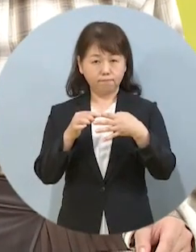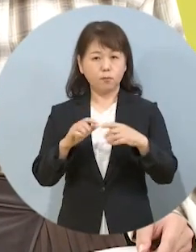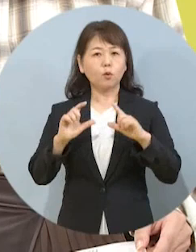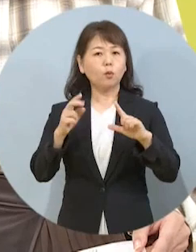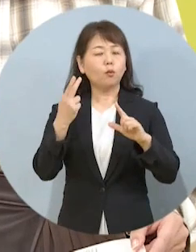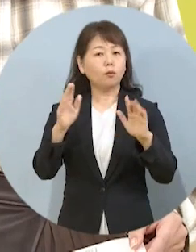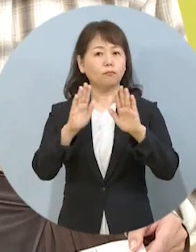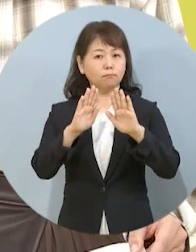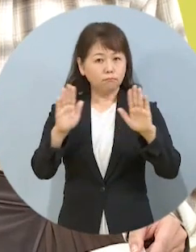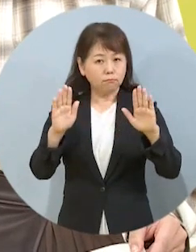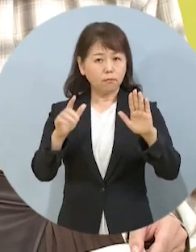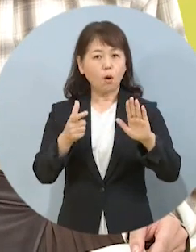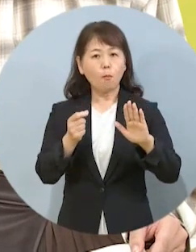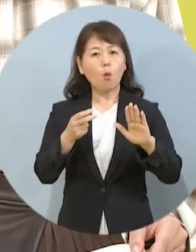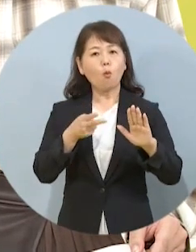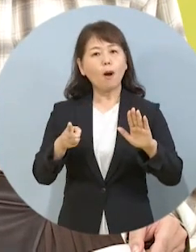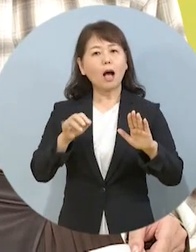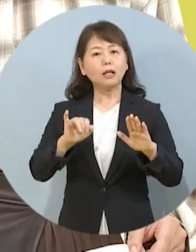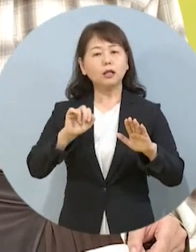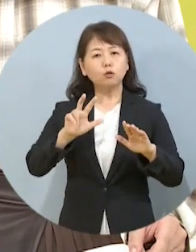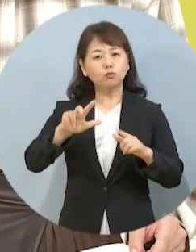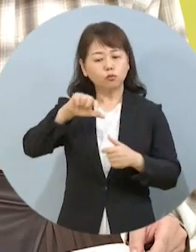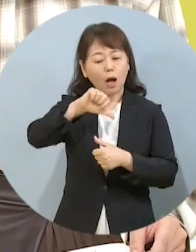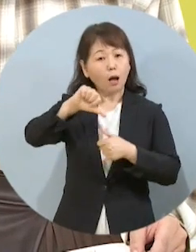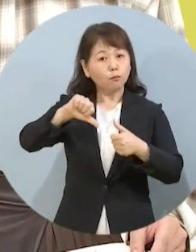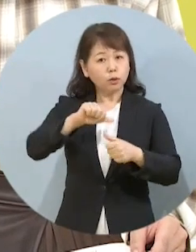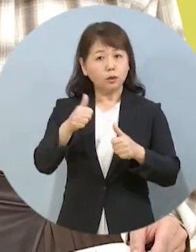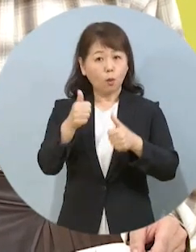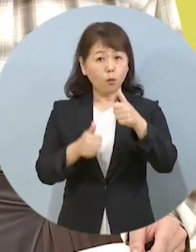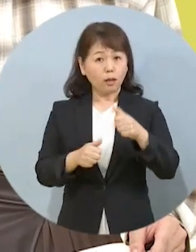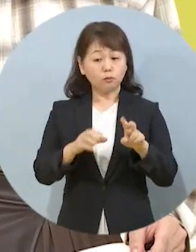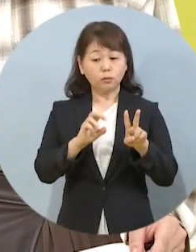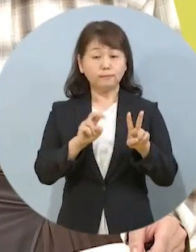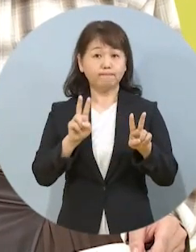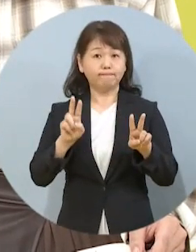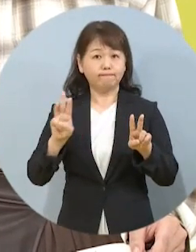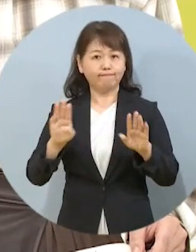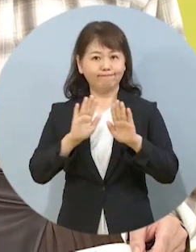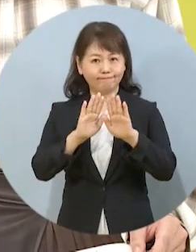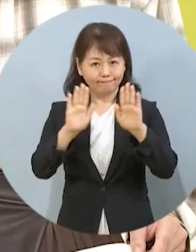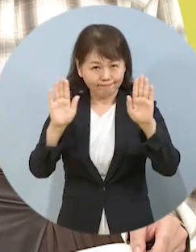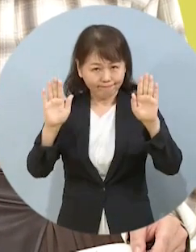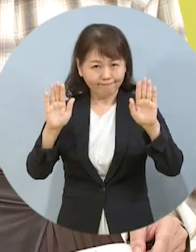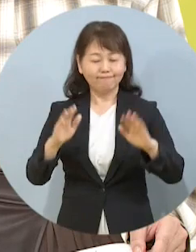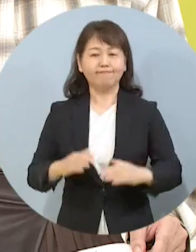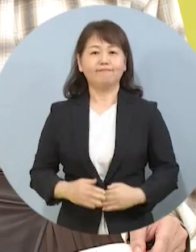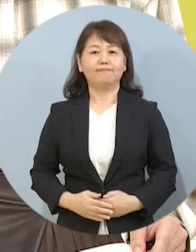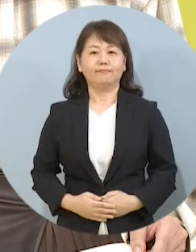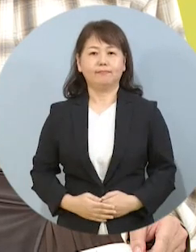東京都はモバイルアプリコンテスト2023を開催します。